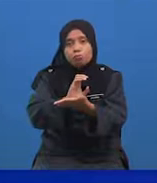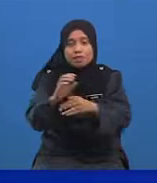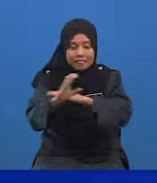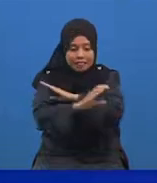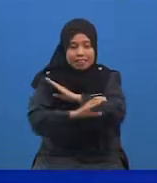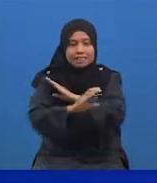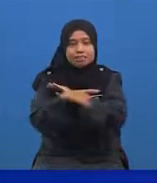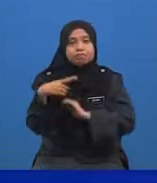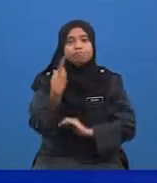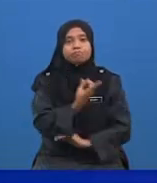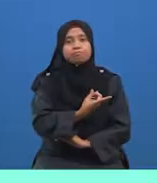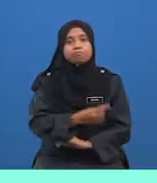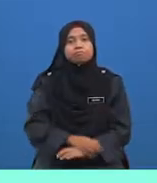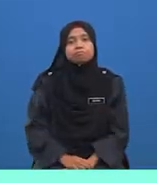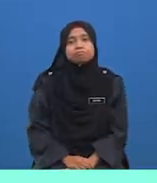kita.